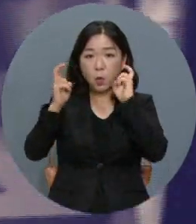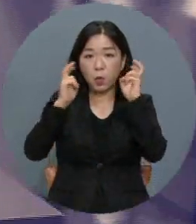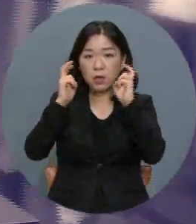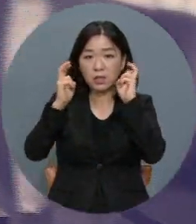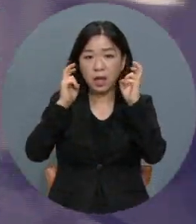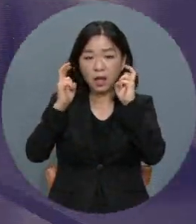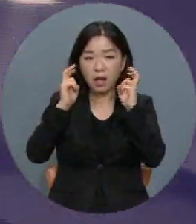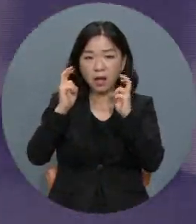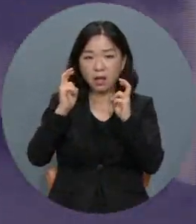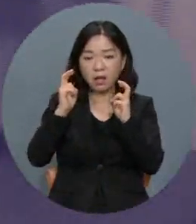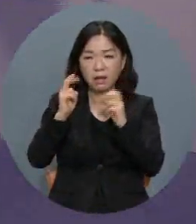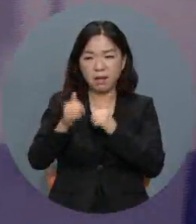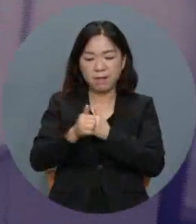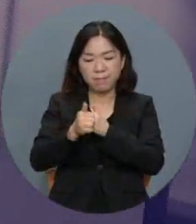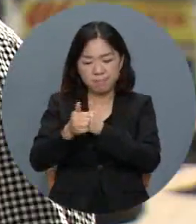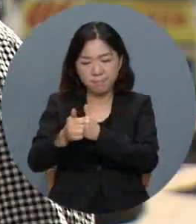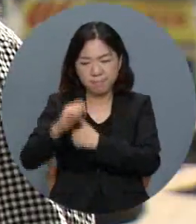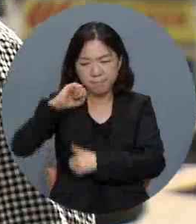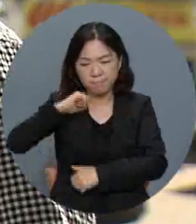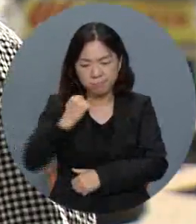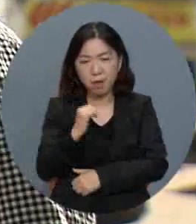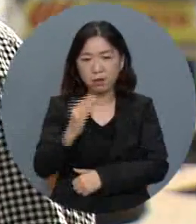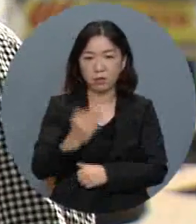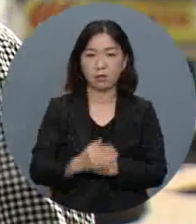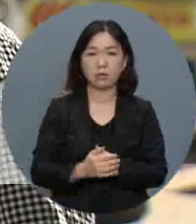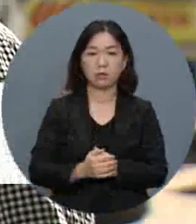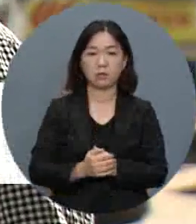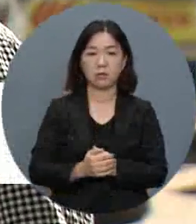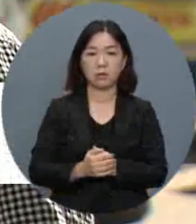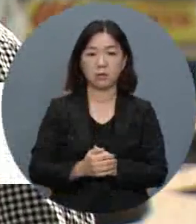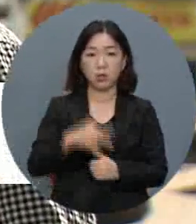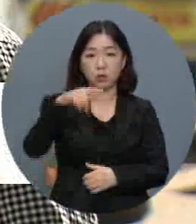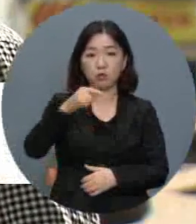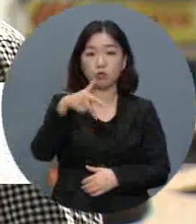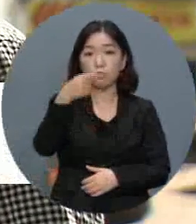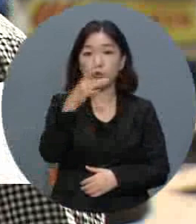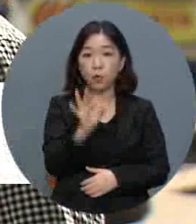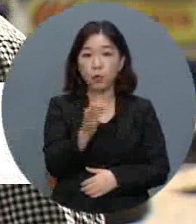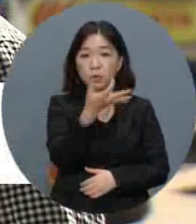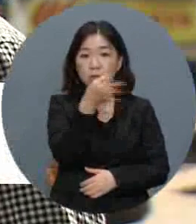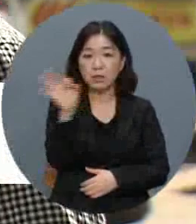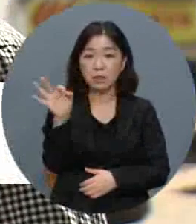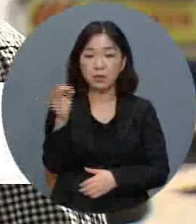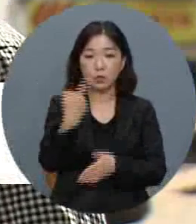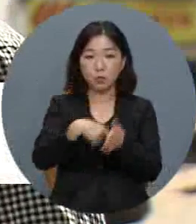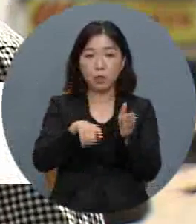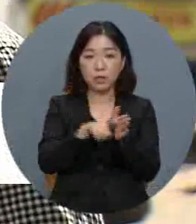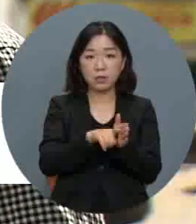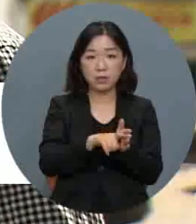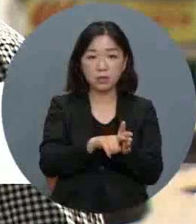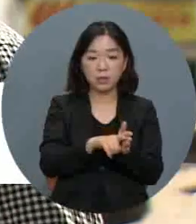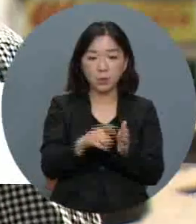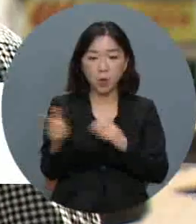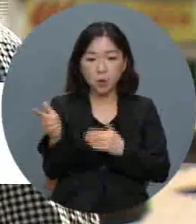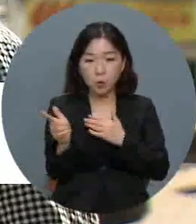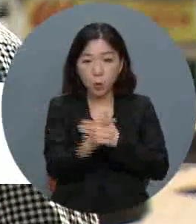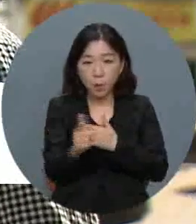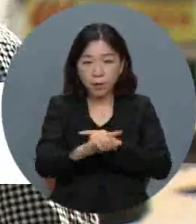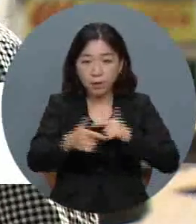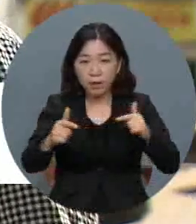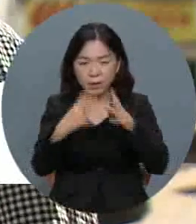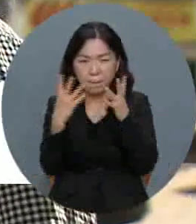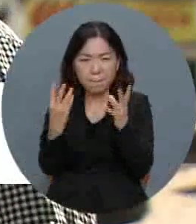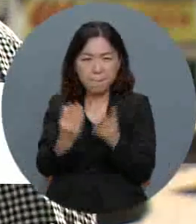선택하도록 만드는 겁니다 준공을 사업승인을 받기 위해서는 이제 그 소방 이나 이런 부분들이 완비 가 돼야 되는